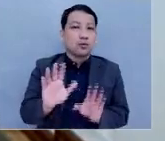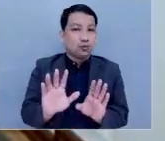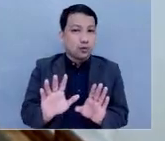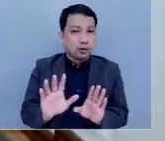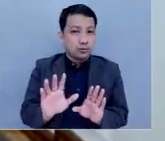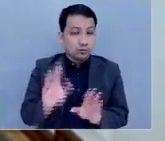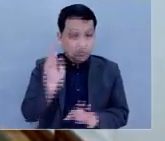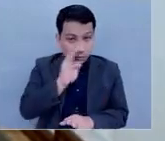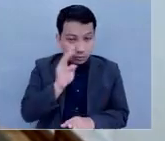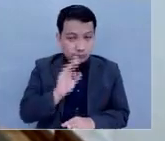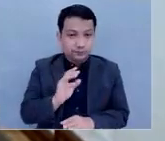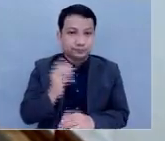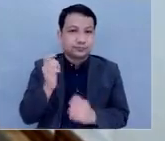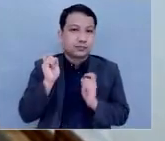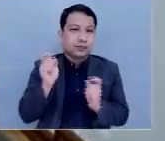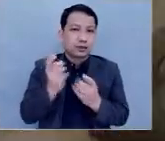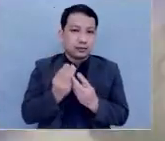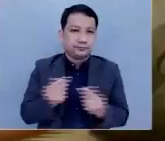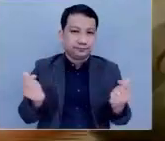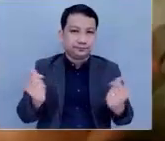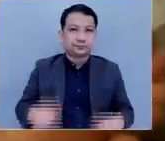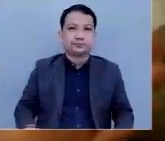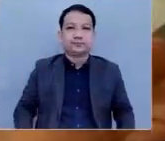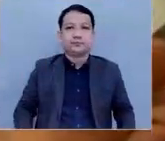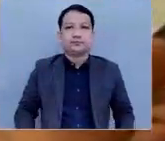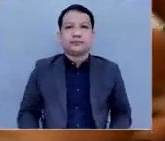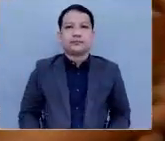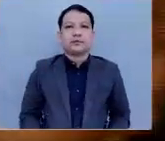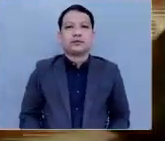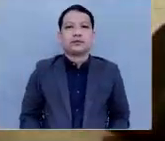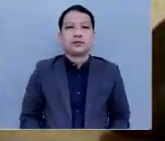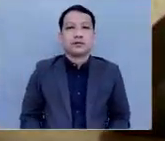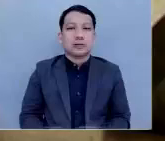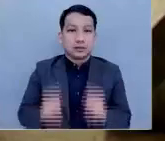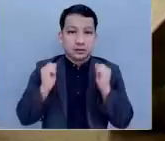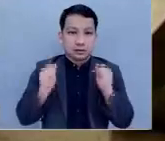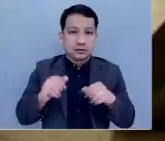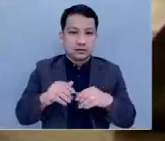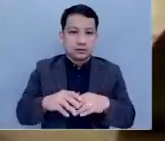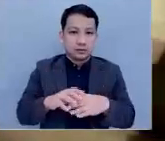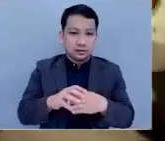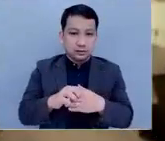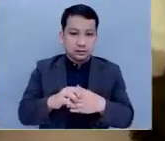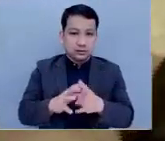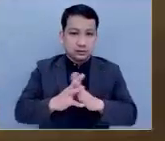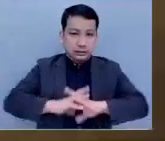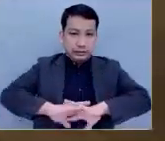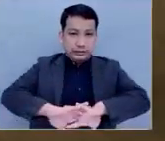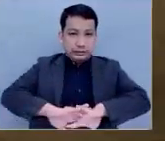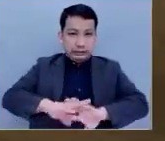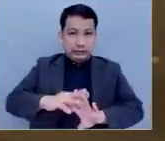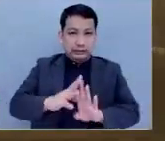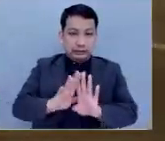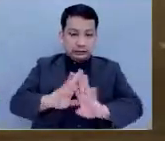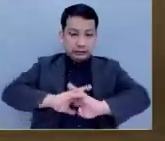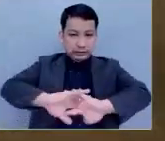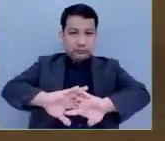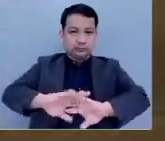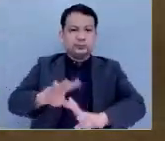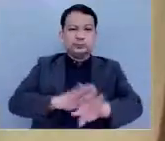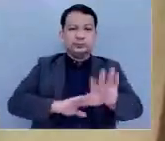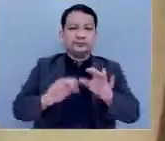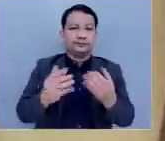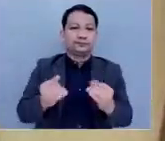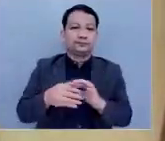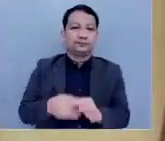mga kapatid, madali lamang po itong remedyohan. Isa na rito ang marahang pagmasahe at pag-stretch ng inyong mga binti hanggang sa mag-loosen o lumambot